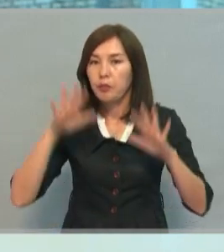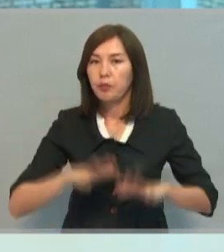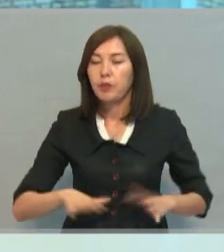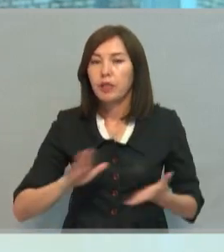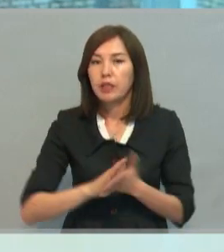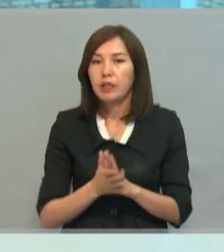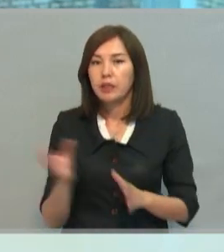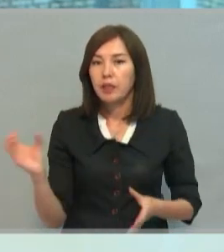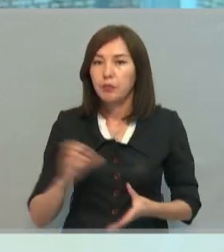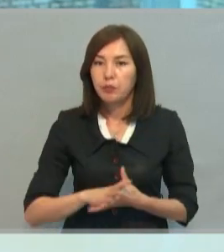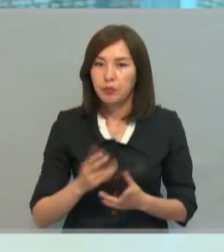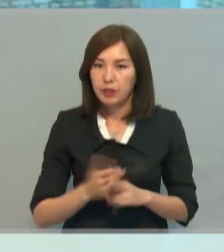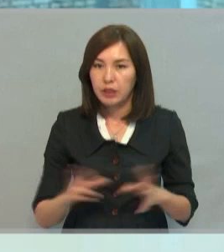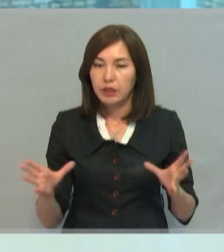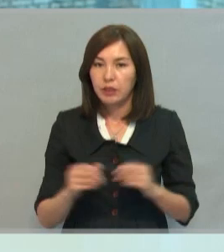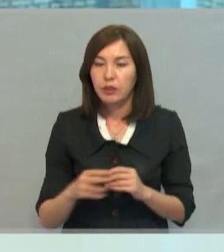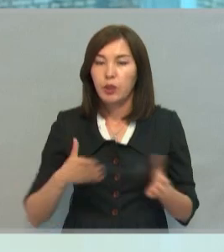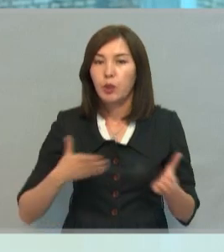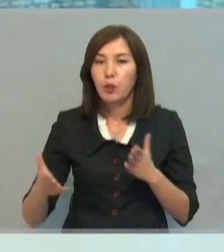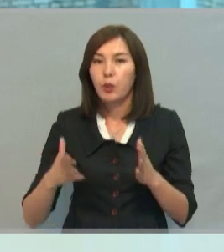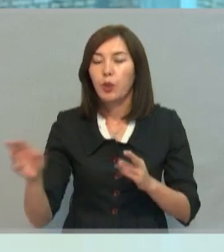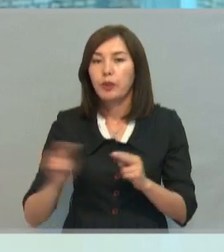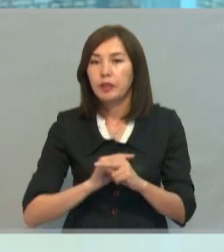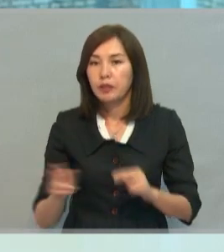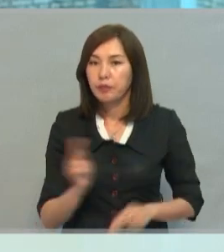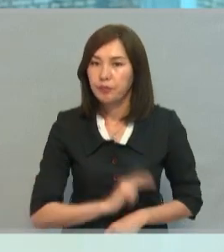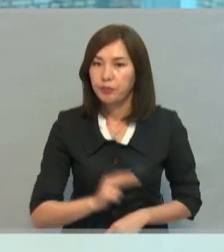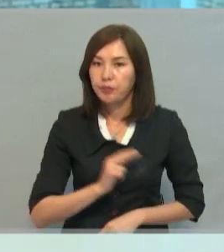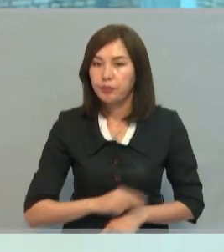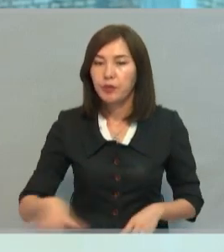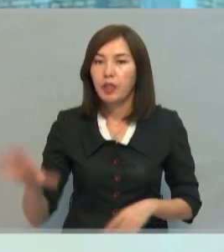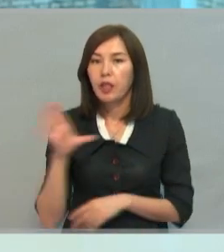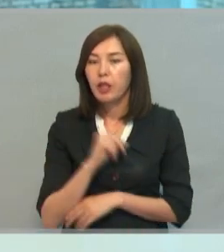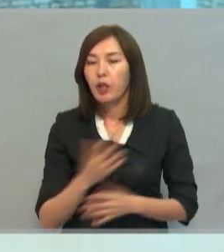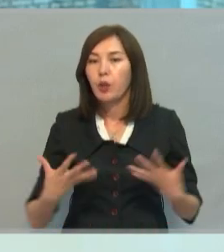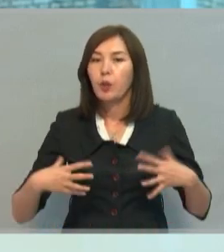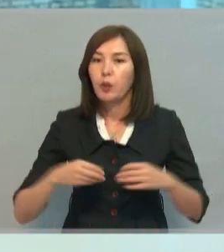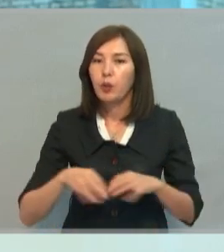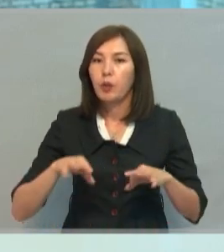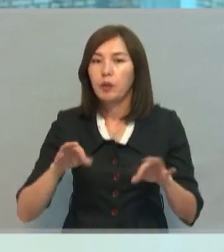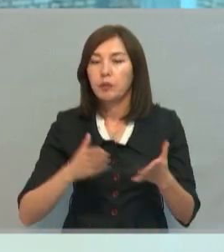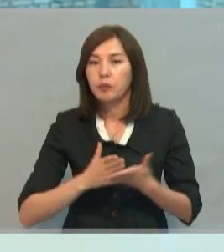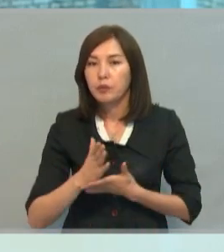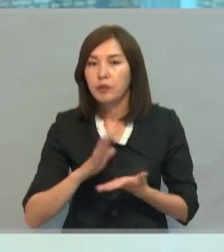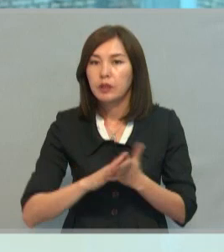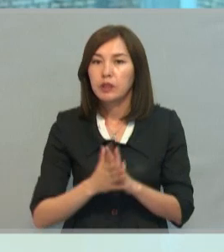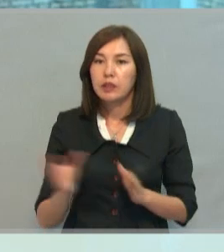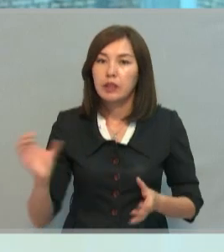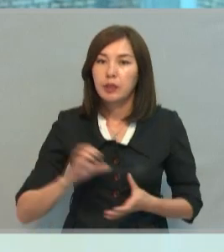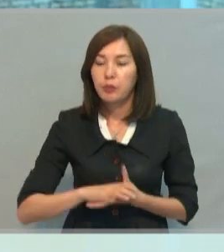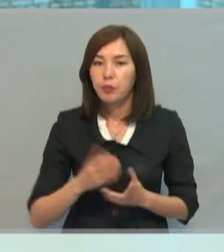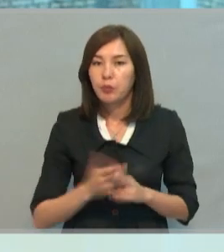орындарының жағдайымен танысты. Сондай-ақ жолдарда орташа жөндеу жұмыстарының барысымен қоғамдық көлік бағыттарының жағдайымен